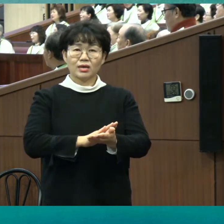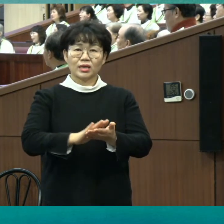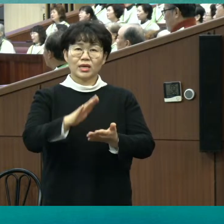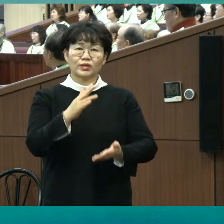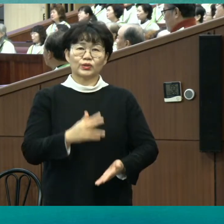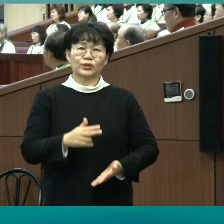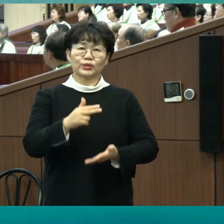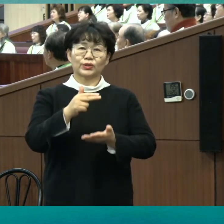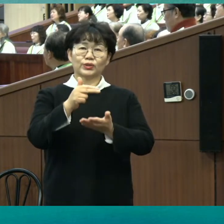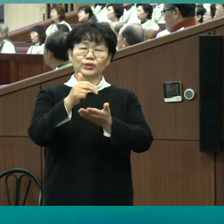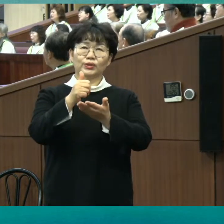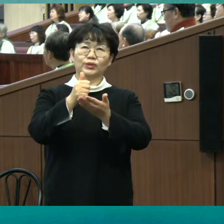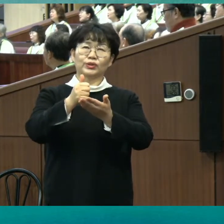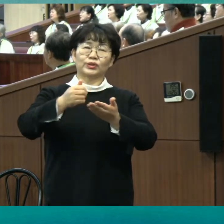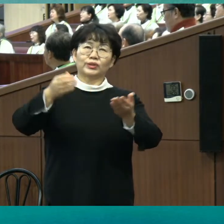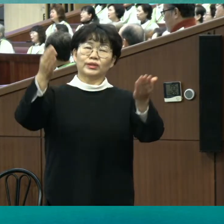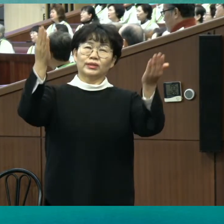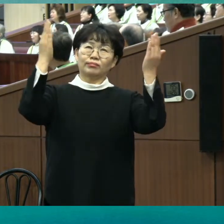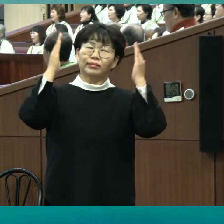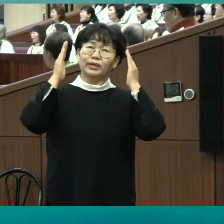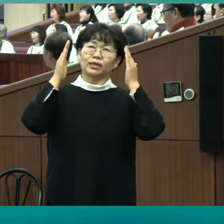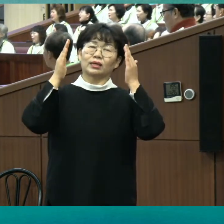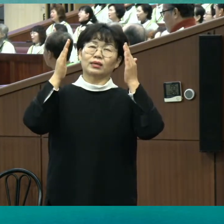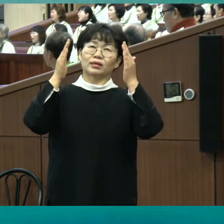평화의 주님